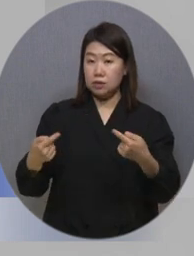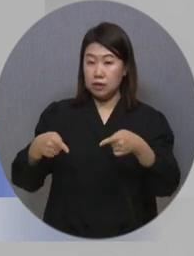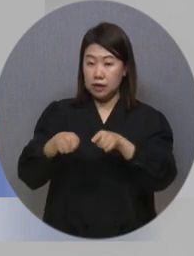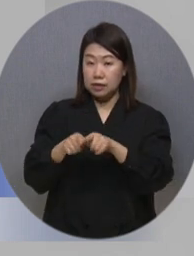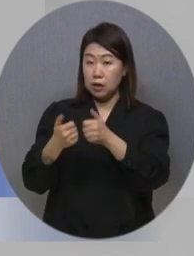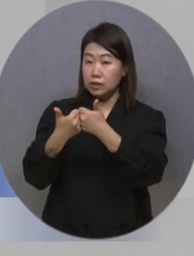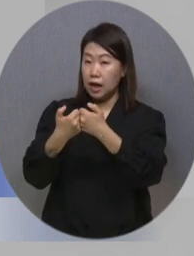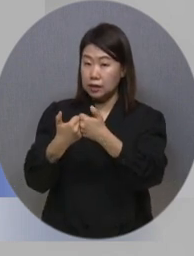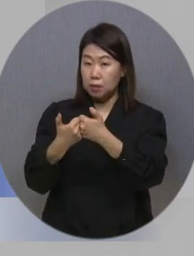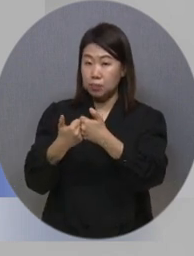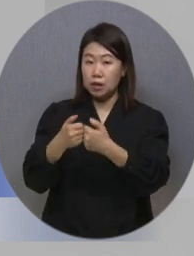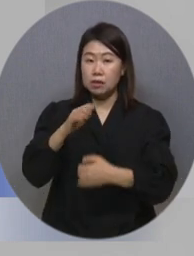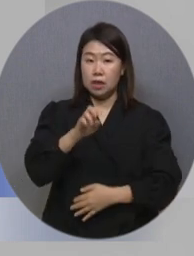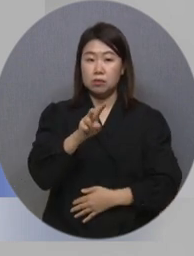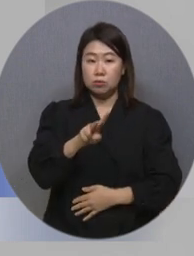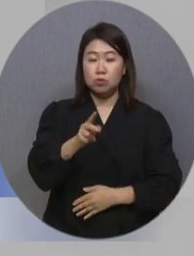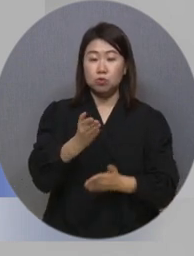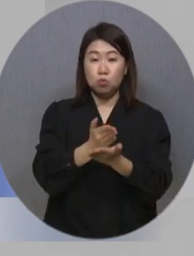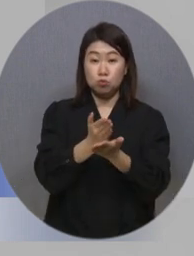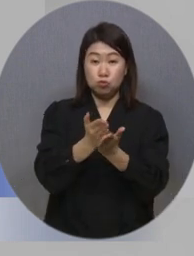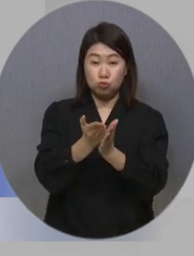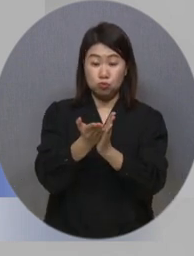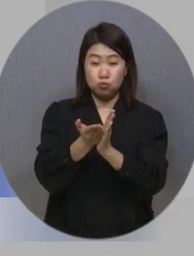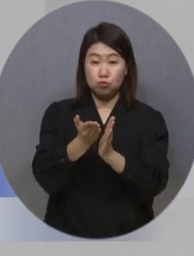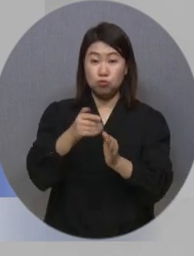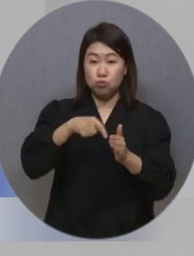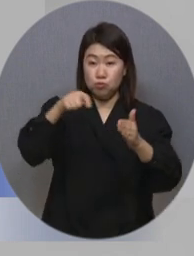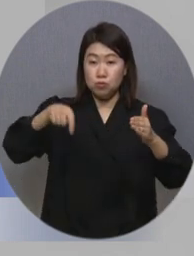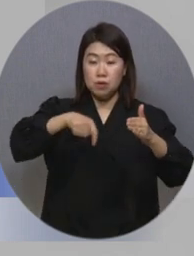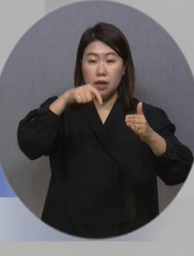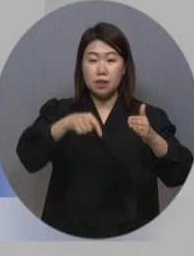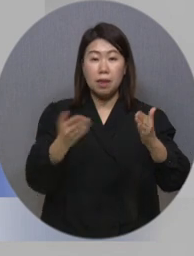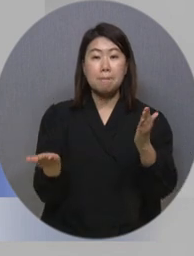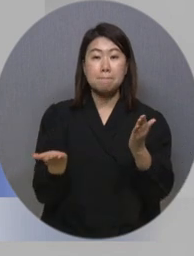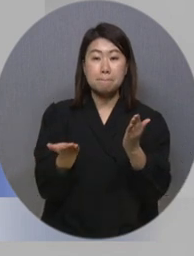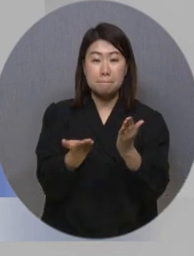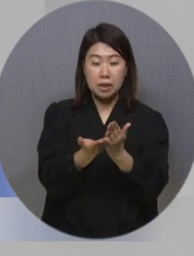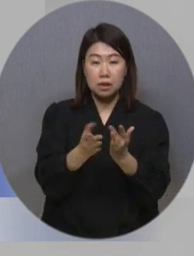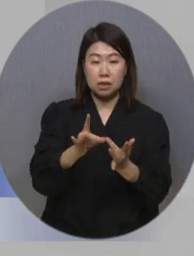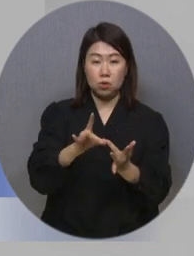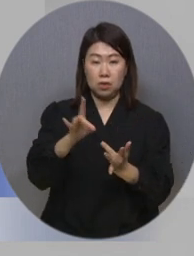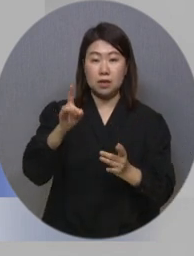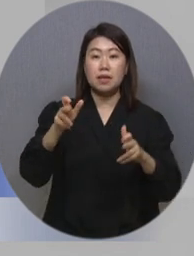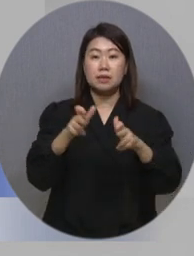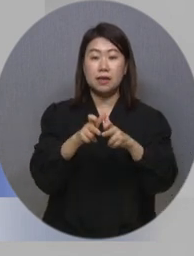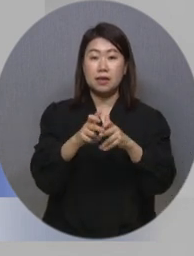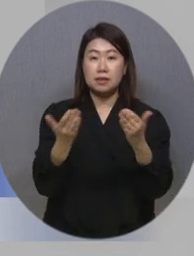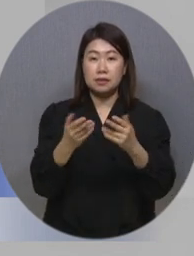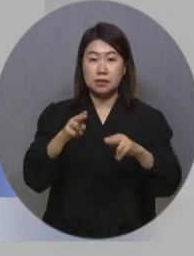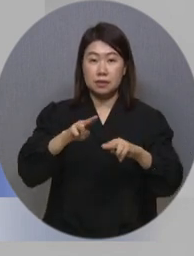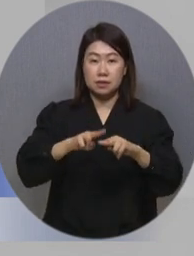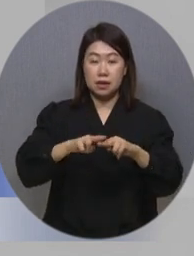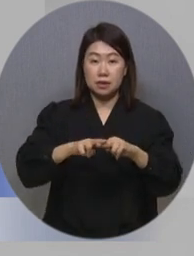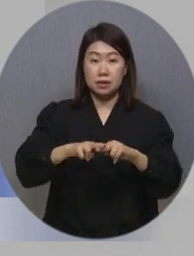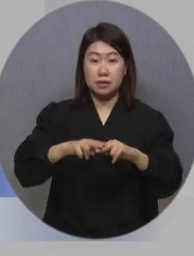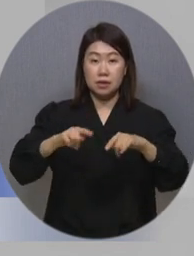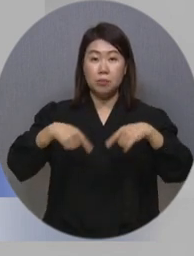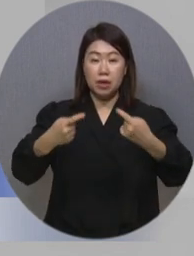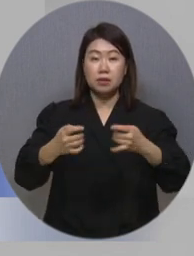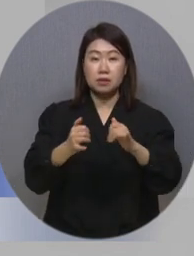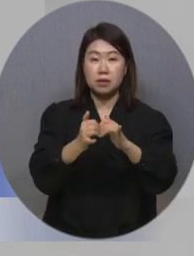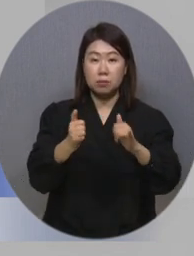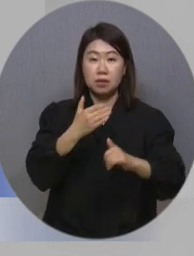등 총 42종의 직무유형 중에서 적합한 유형을 선택해 장애인 일자리 사업 참여자가